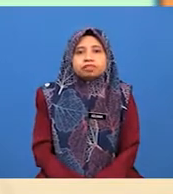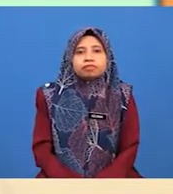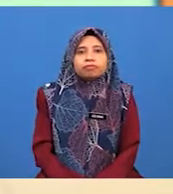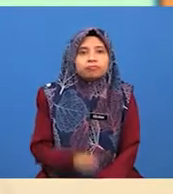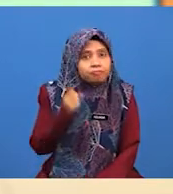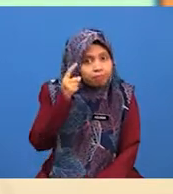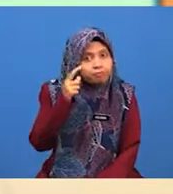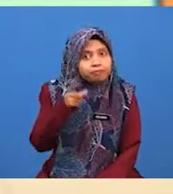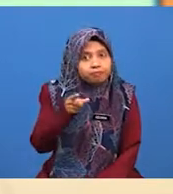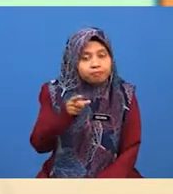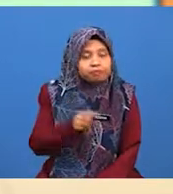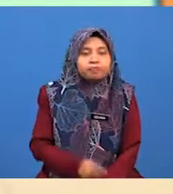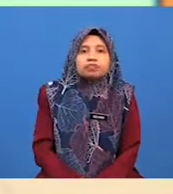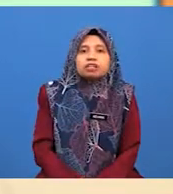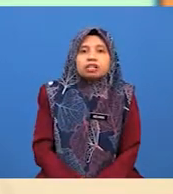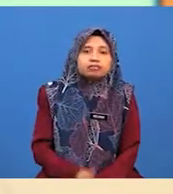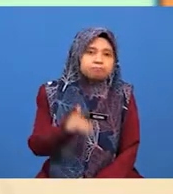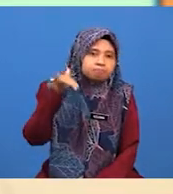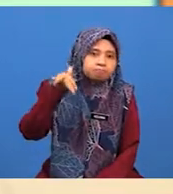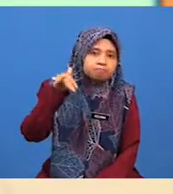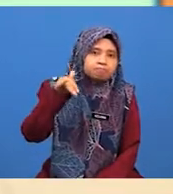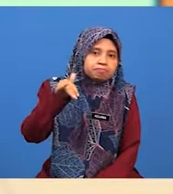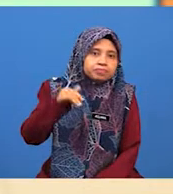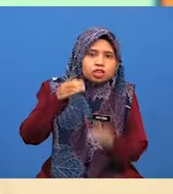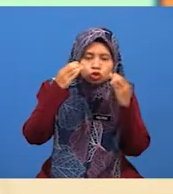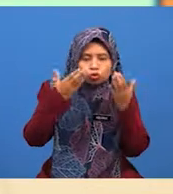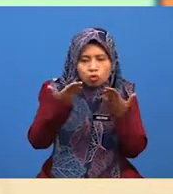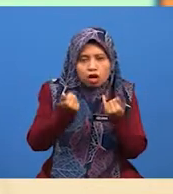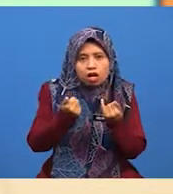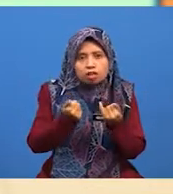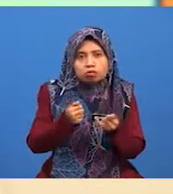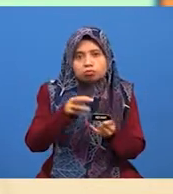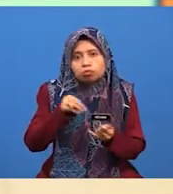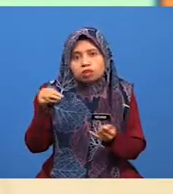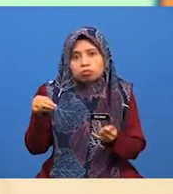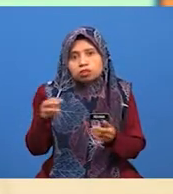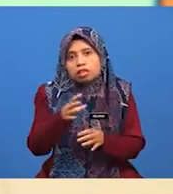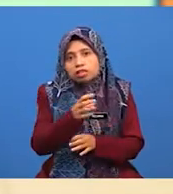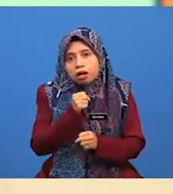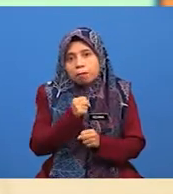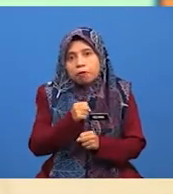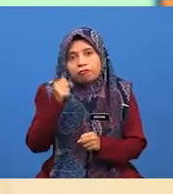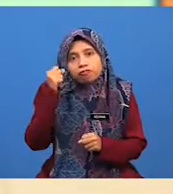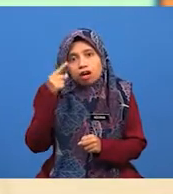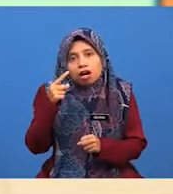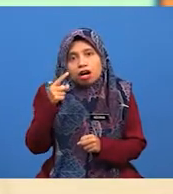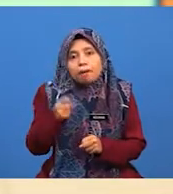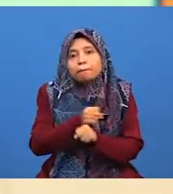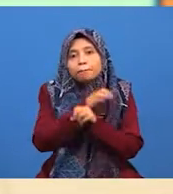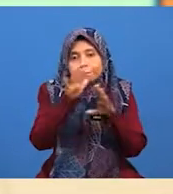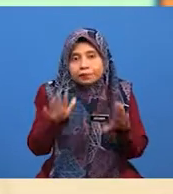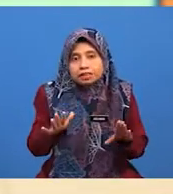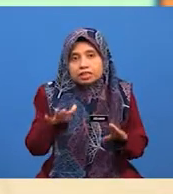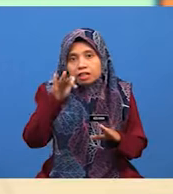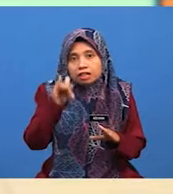Faham kan? Ya, Cikgu harap murid-murid dapat memahami penerangan